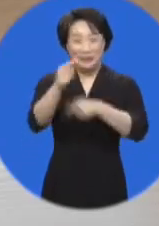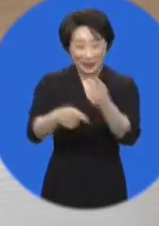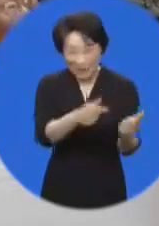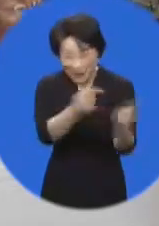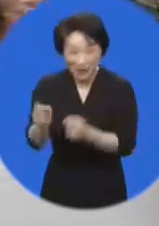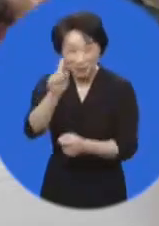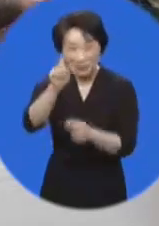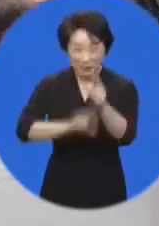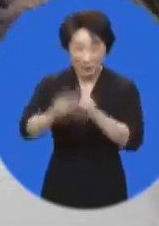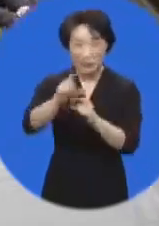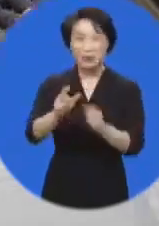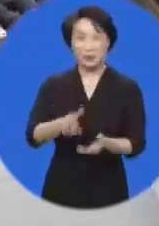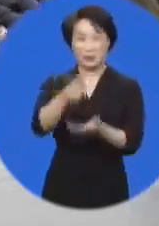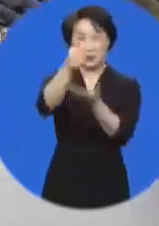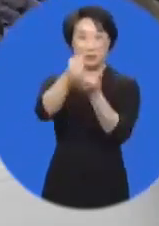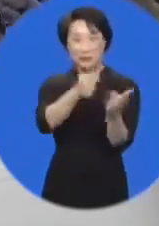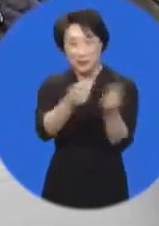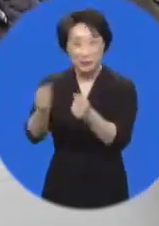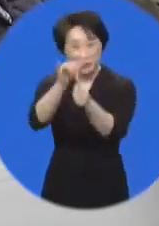시작.